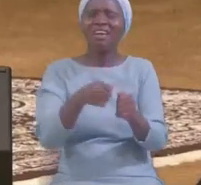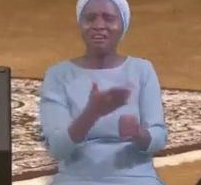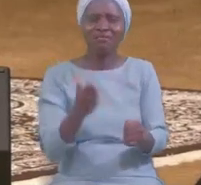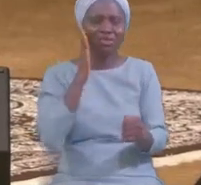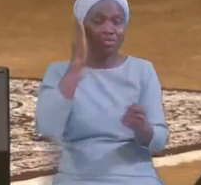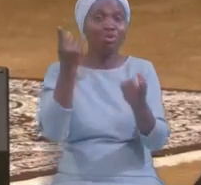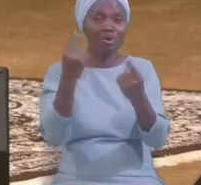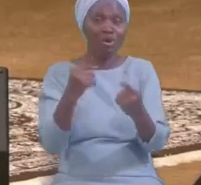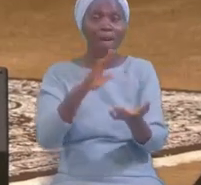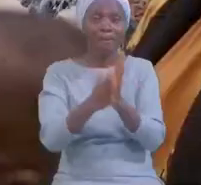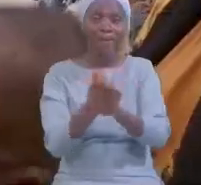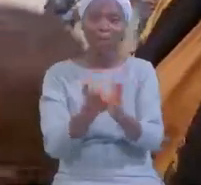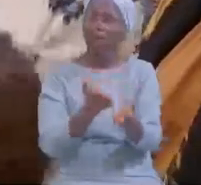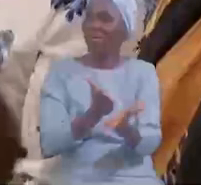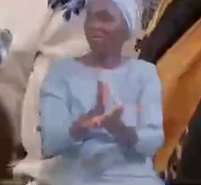dans votre vie.